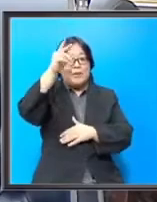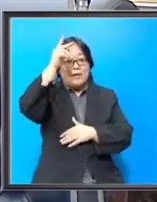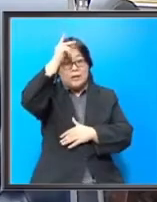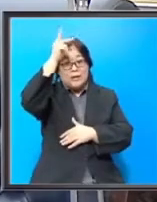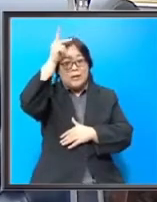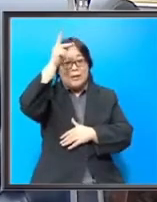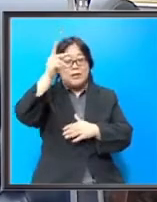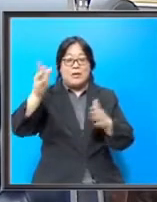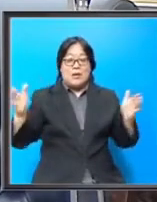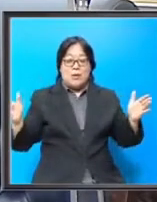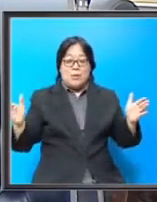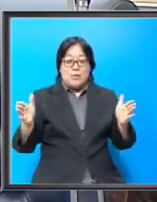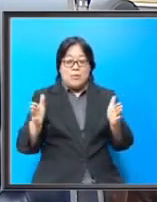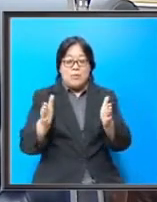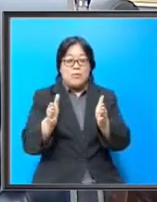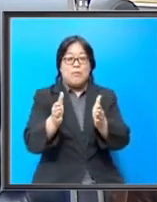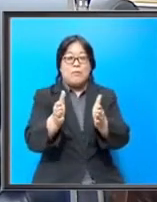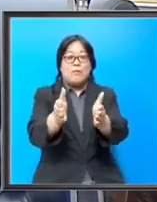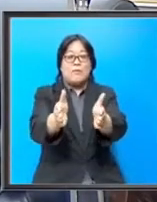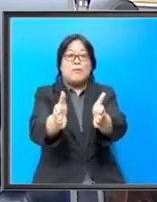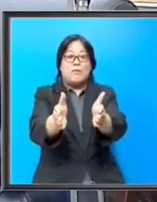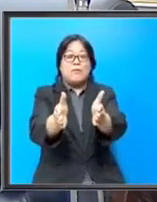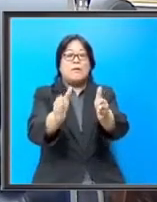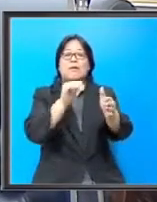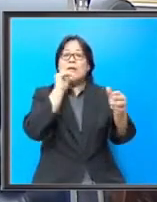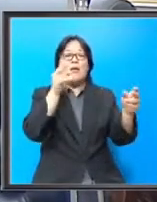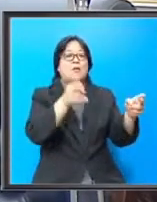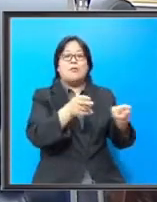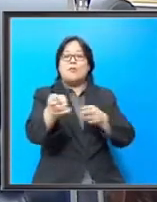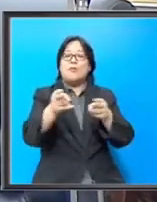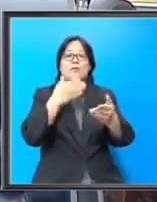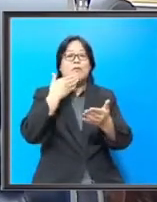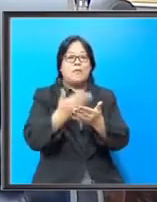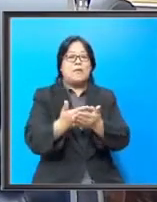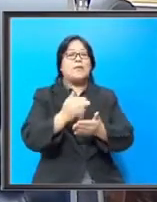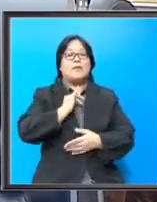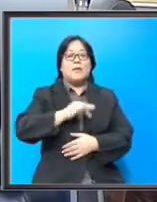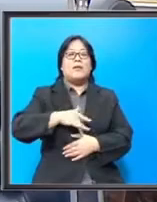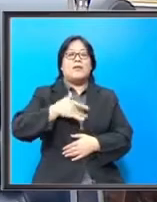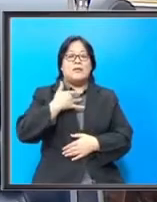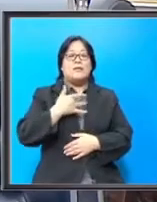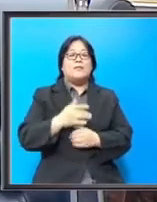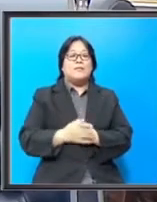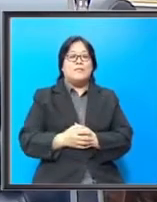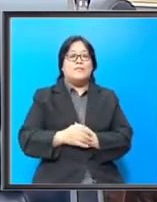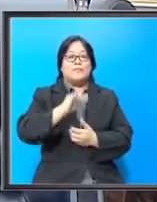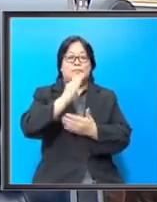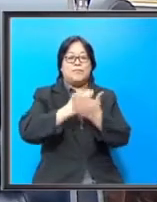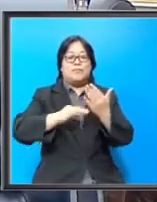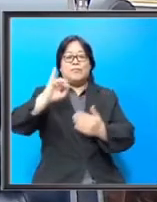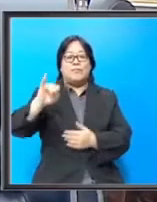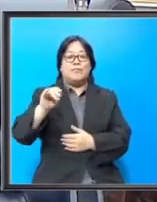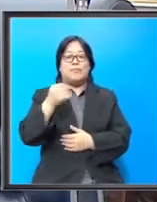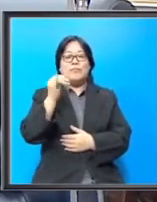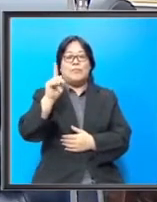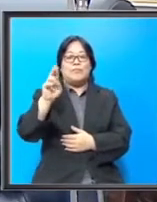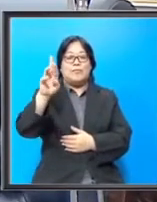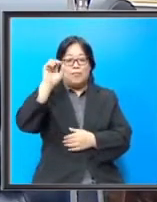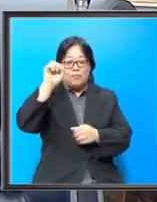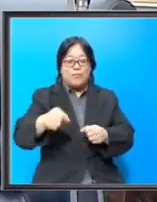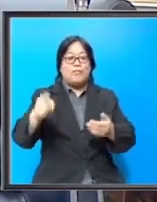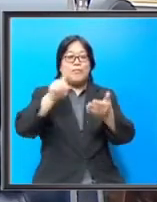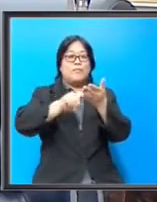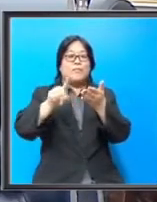lantas jalannya sempit jalannya tidak diurus dengan baik saya kira PH jkr dapat